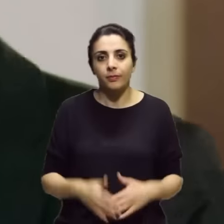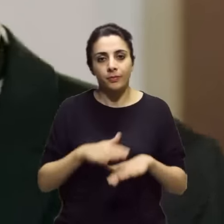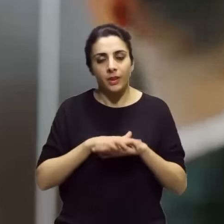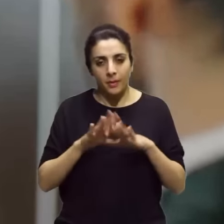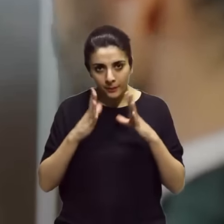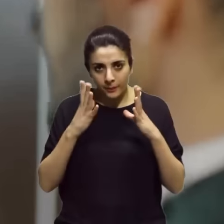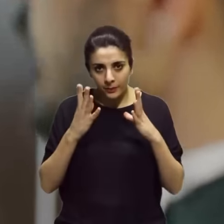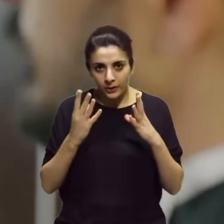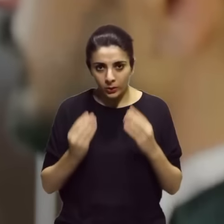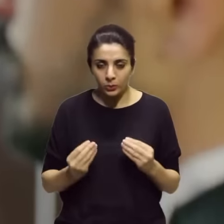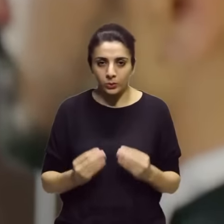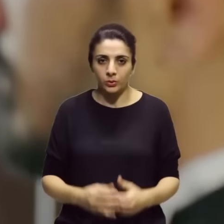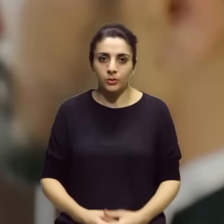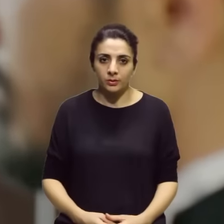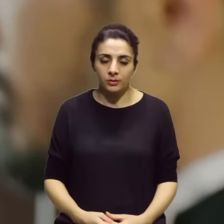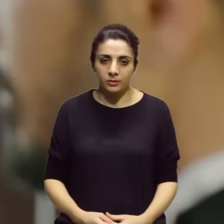Tamam.